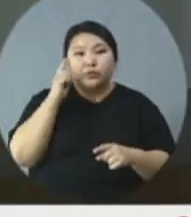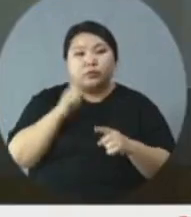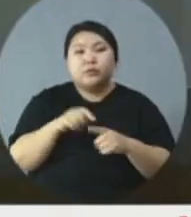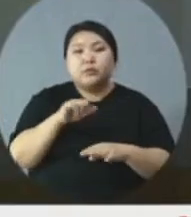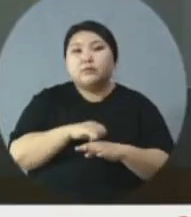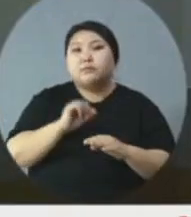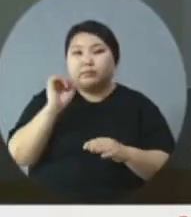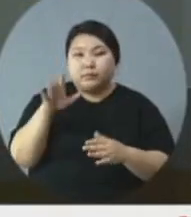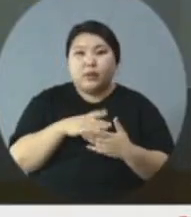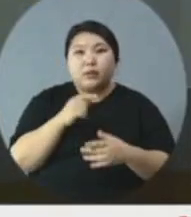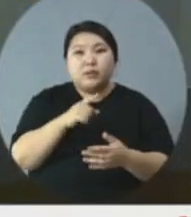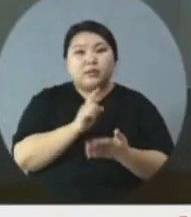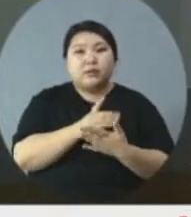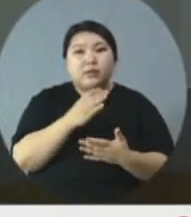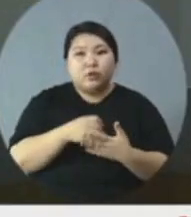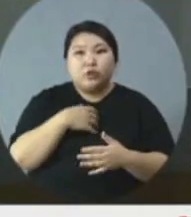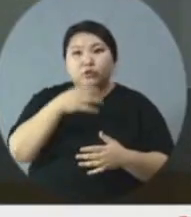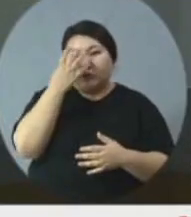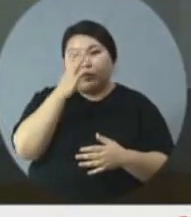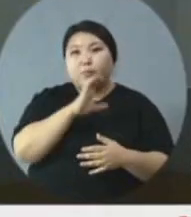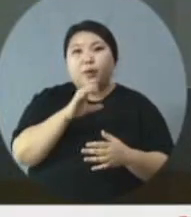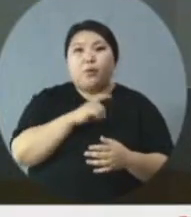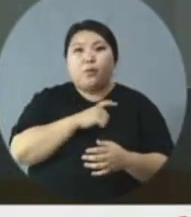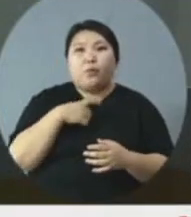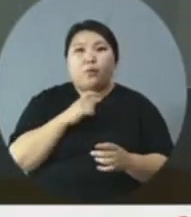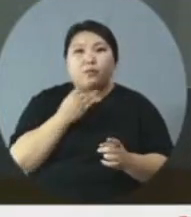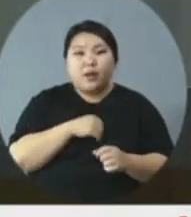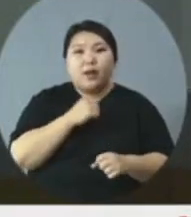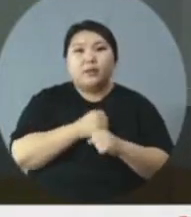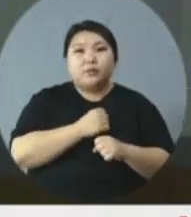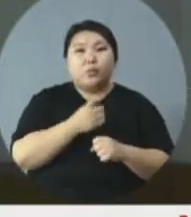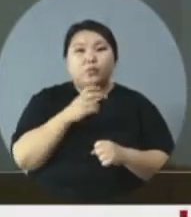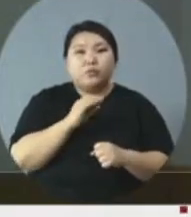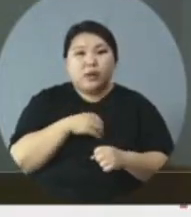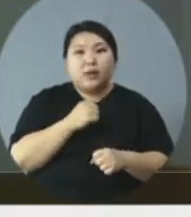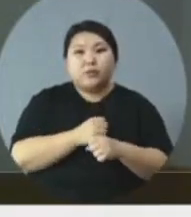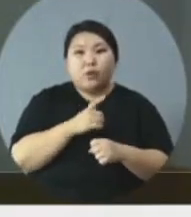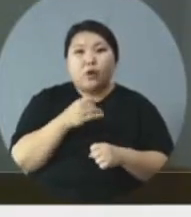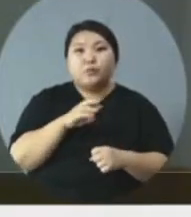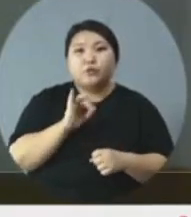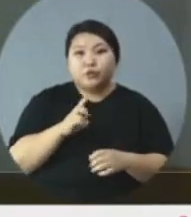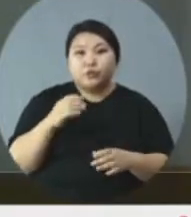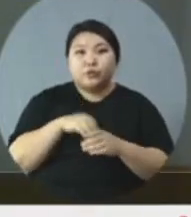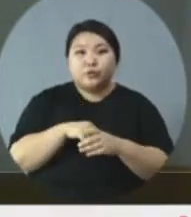иргэд нэмэгцээр байна. Үүнээс шалтгаалж төрийн байгууллага хувийн хвшил ажил хүчний хомсдолд ороод байна.